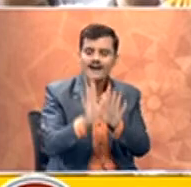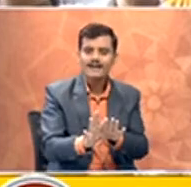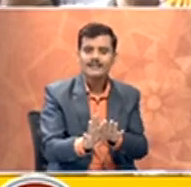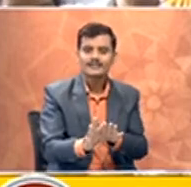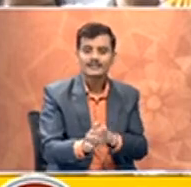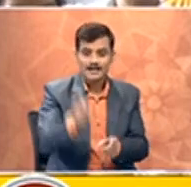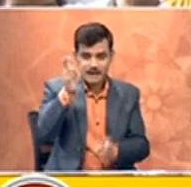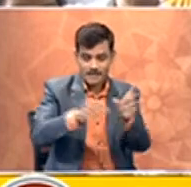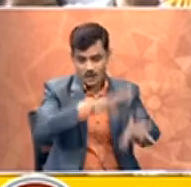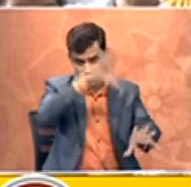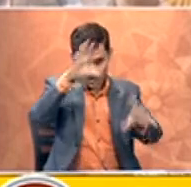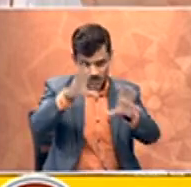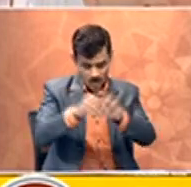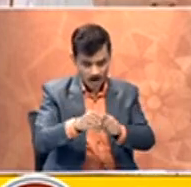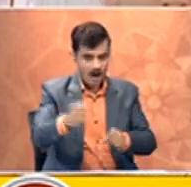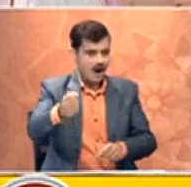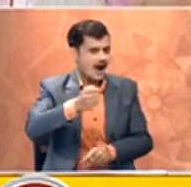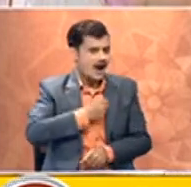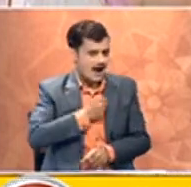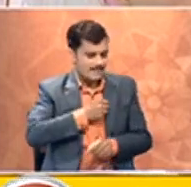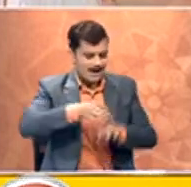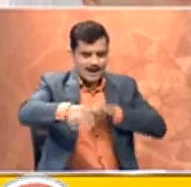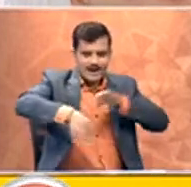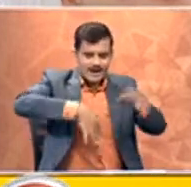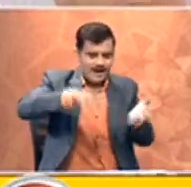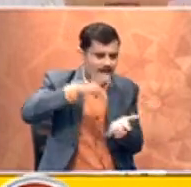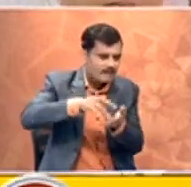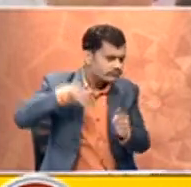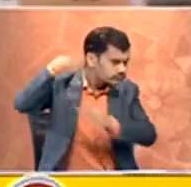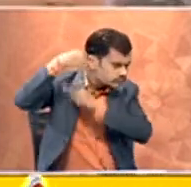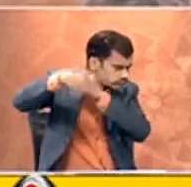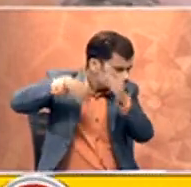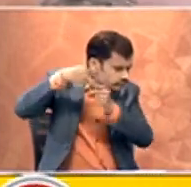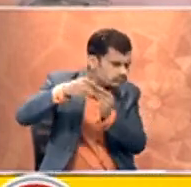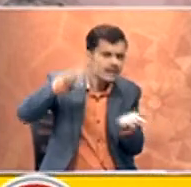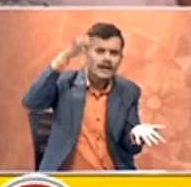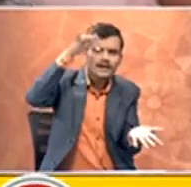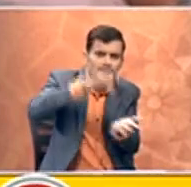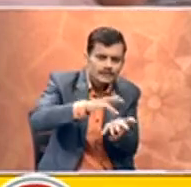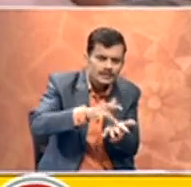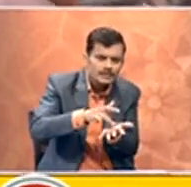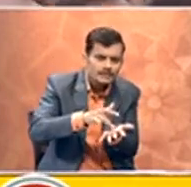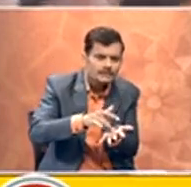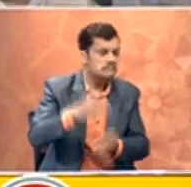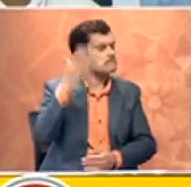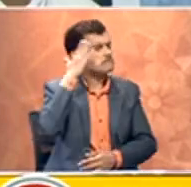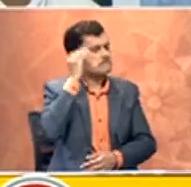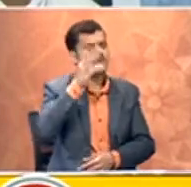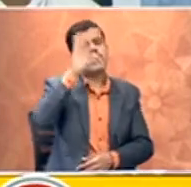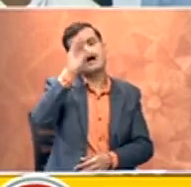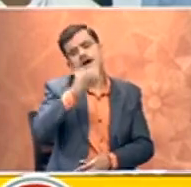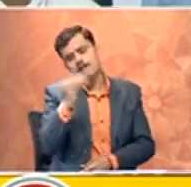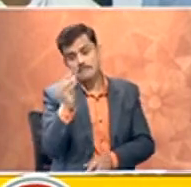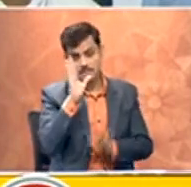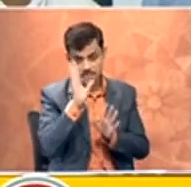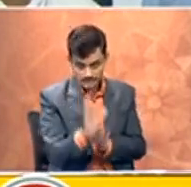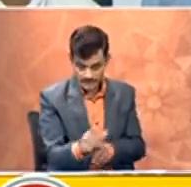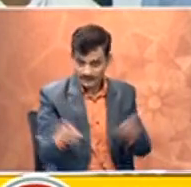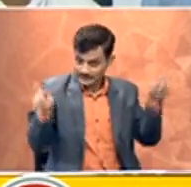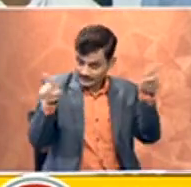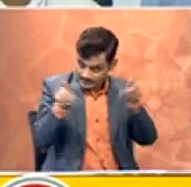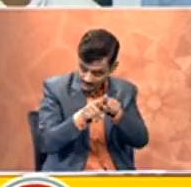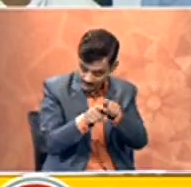कि लोग अपने शहर के ही ऐतिहासिक स्थलों के बारे में ज्यादा नहीं जानते। ऐसा ही